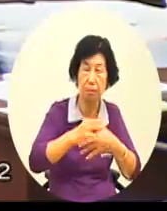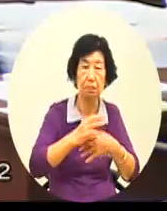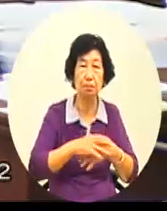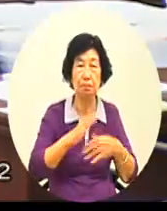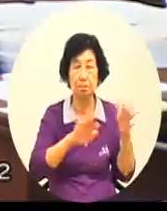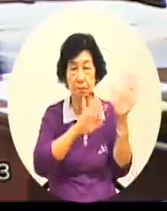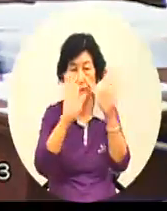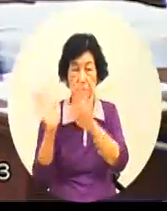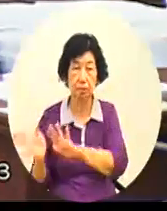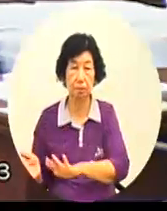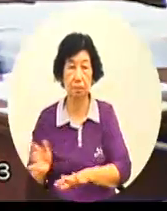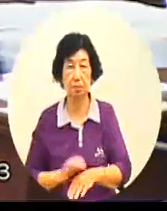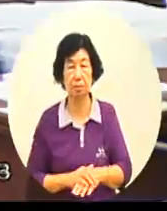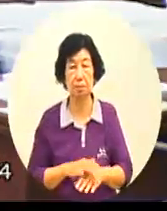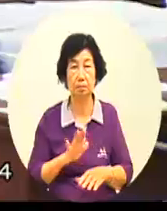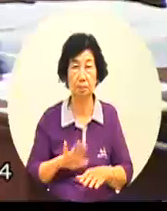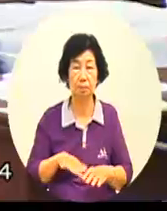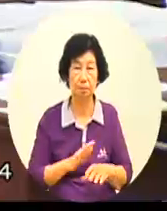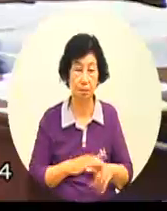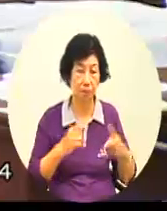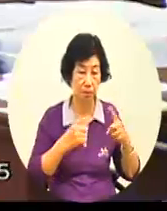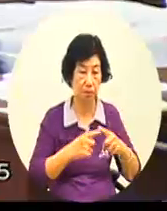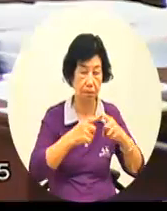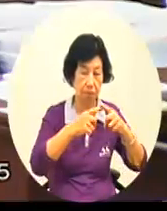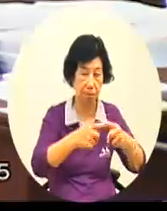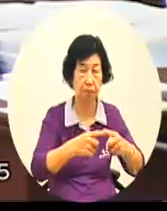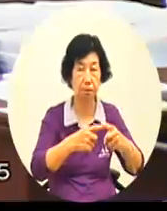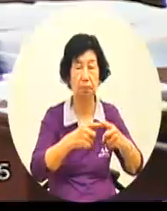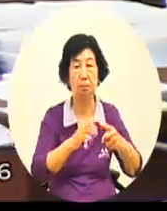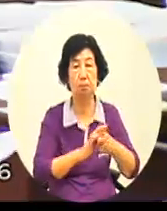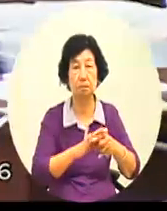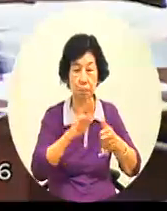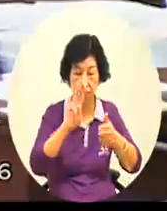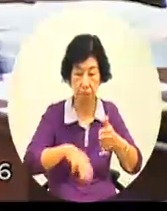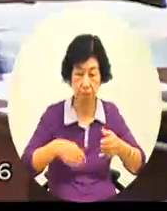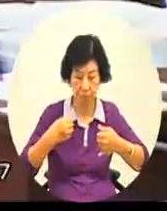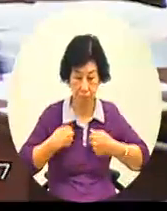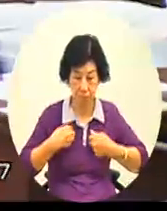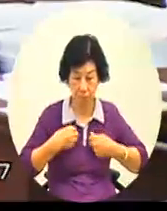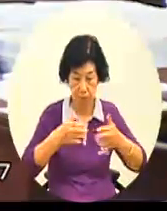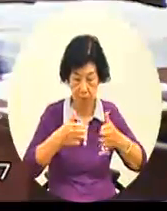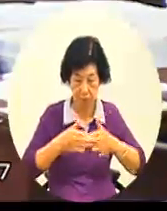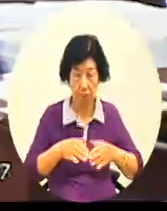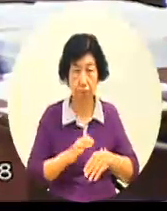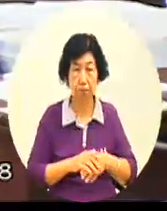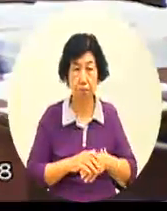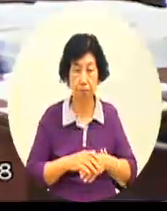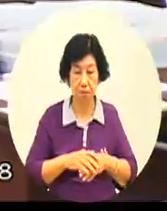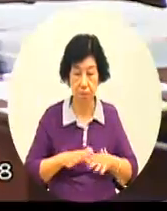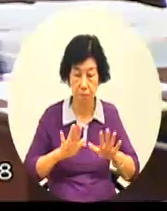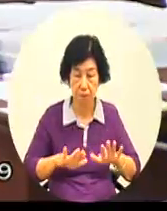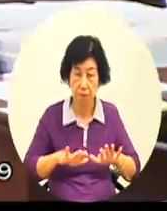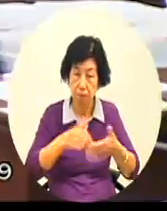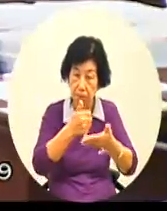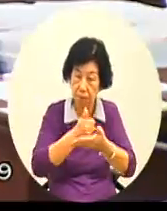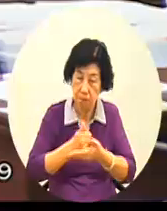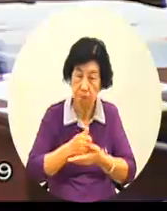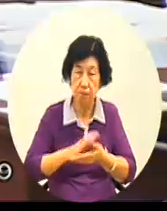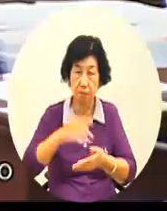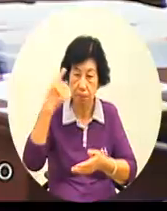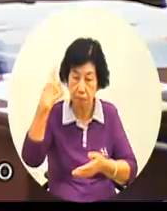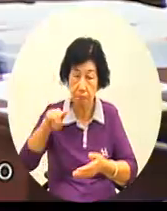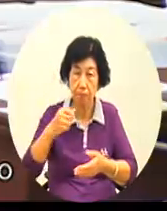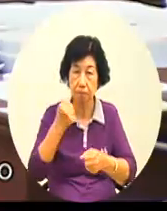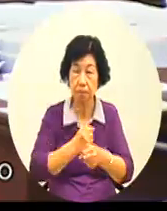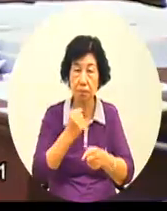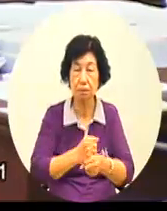期像这样的人员呢是需要训练的，他不是说我今天请来你明天就会了，这是没有办法完